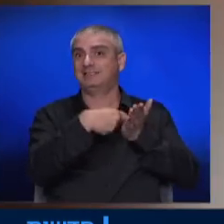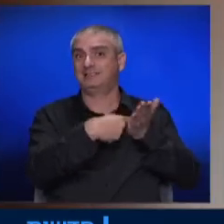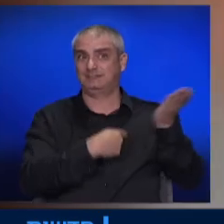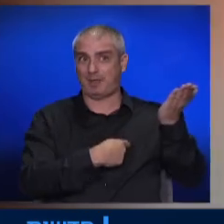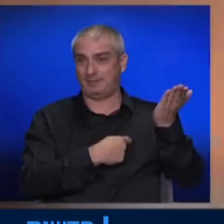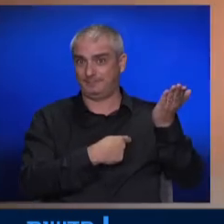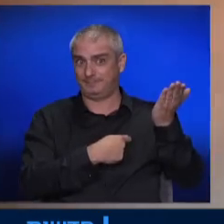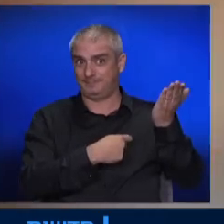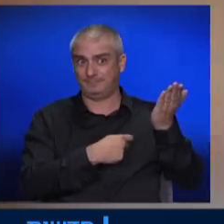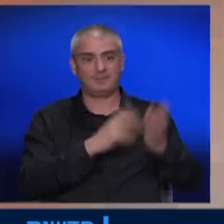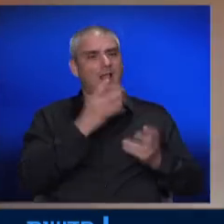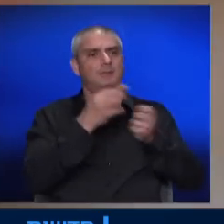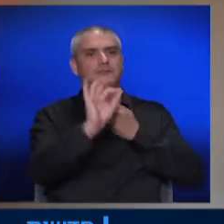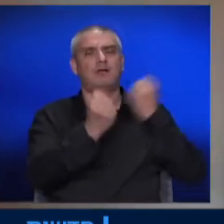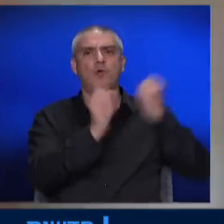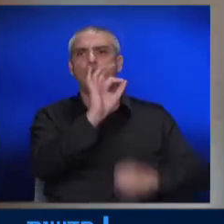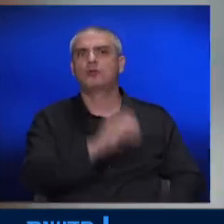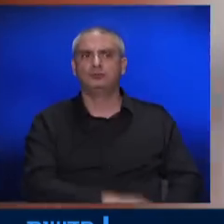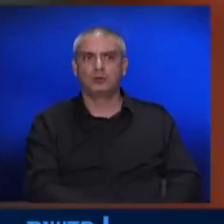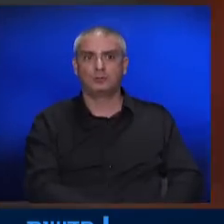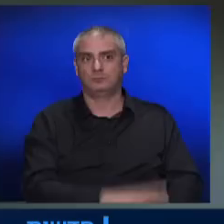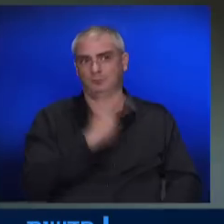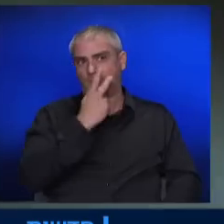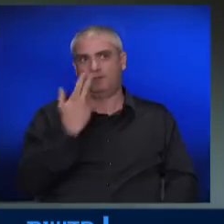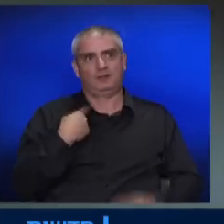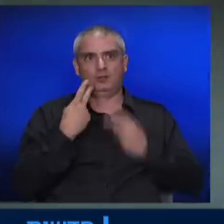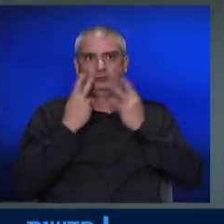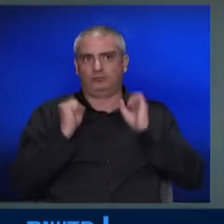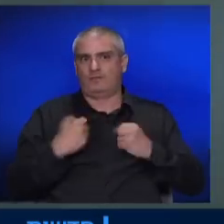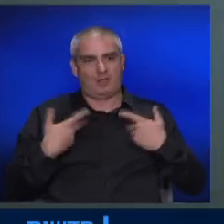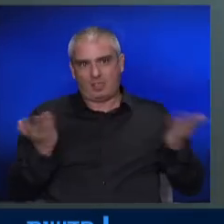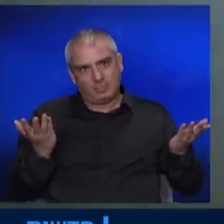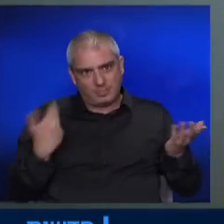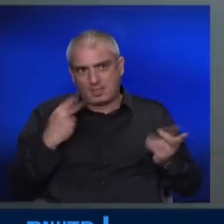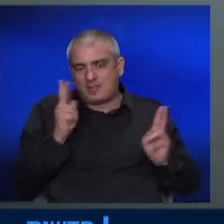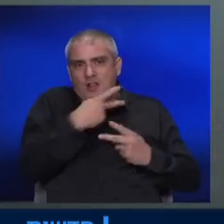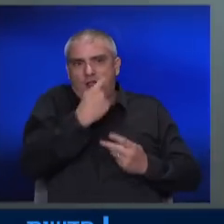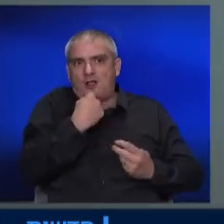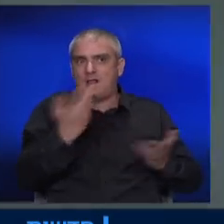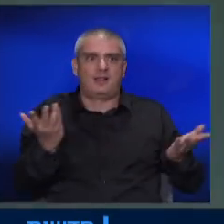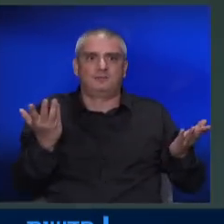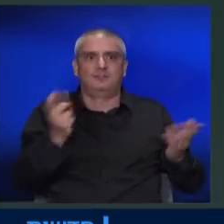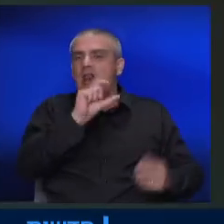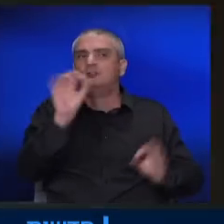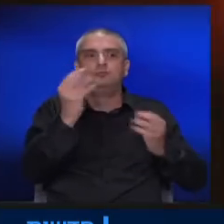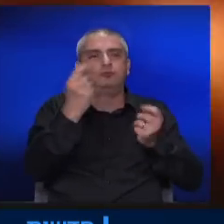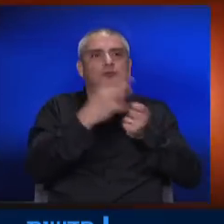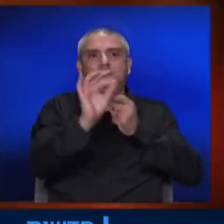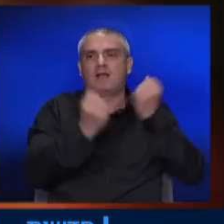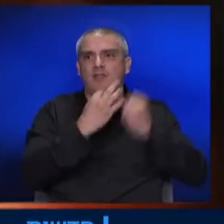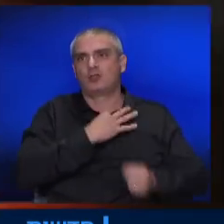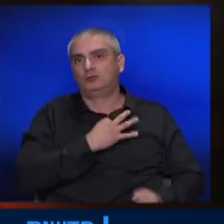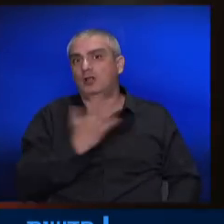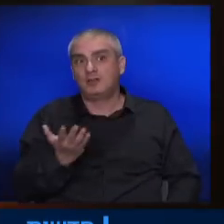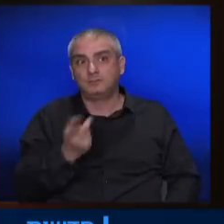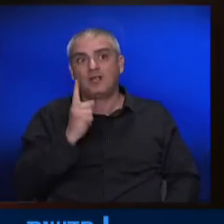למה שרפו לך את האוטו? כמובן, אין לי תשובה ודאית. אני לא יכול להשאיר מישהו, אדם מסוים ששרף את האוטו, אבל אני יודע שהיה